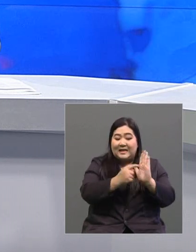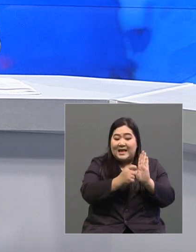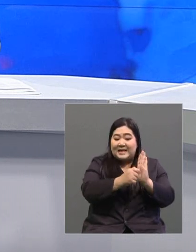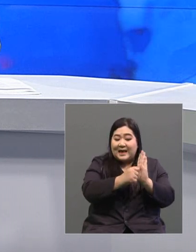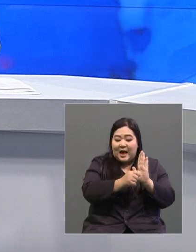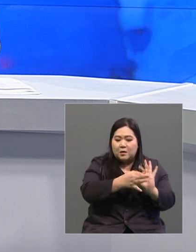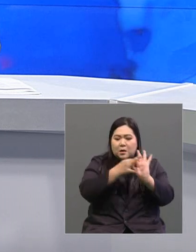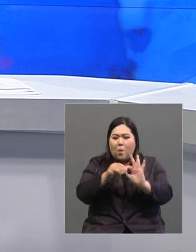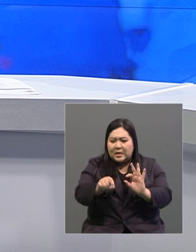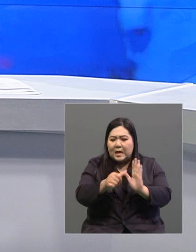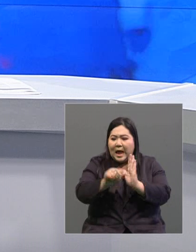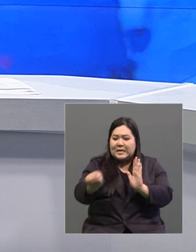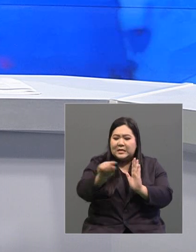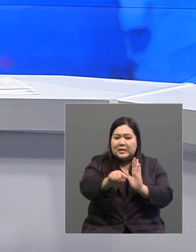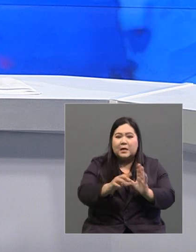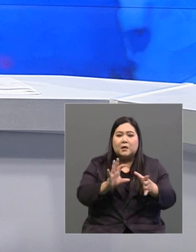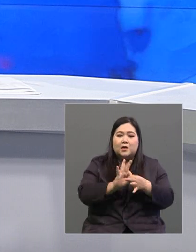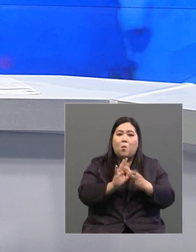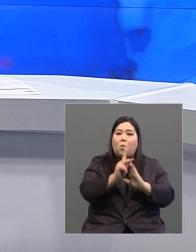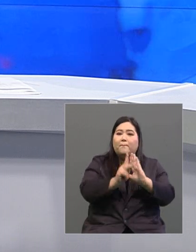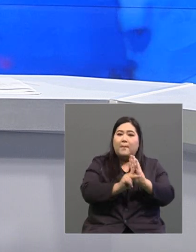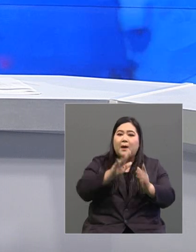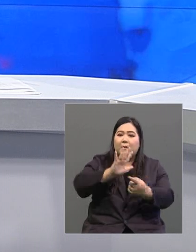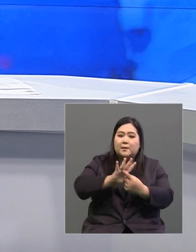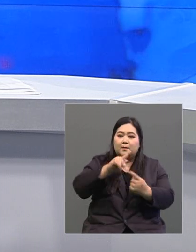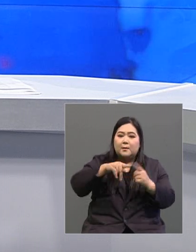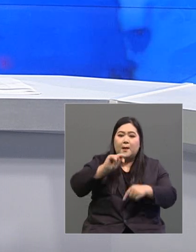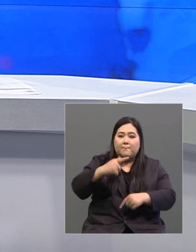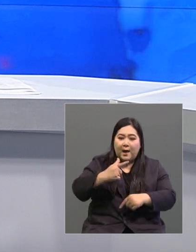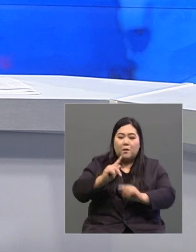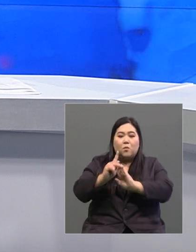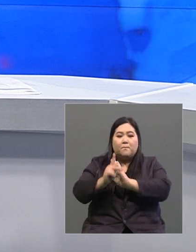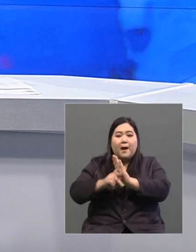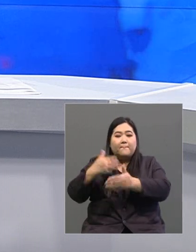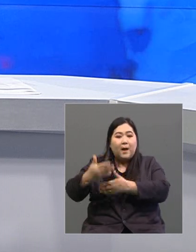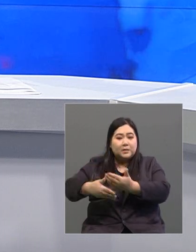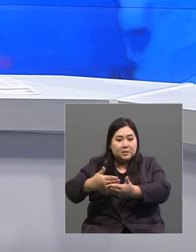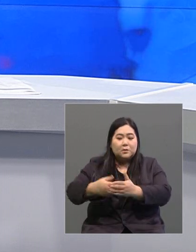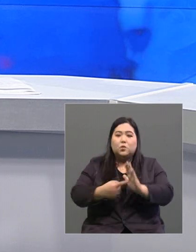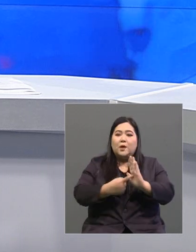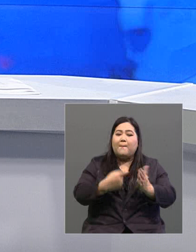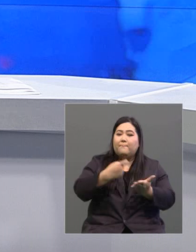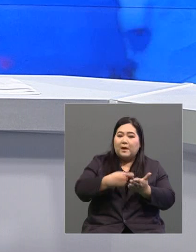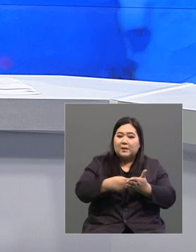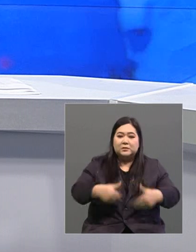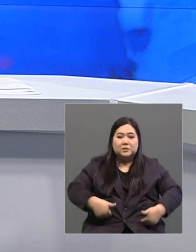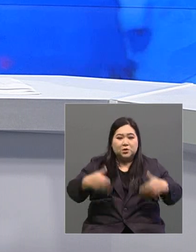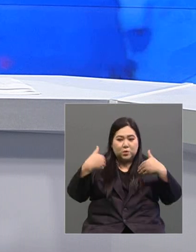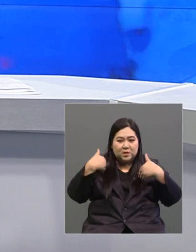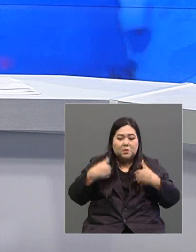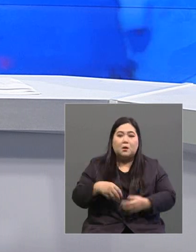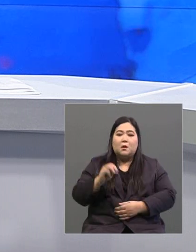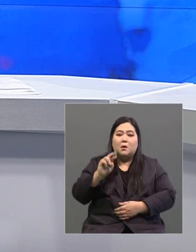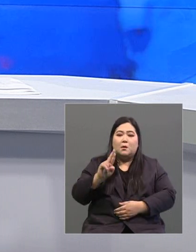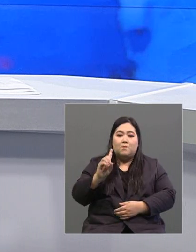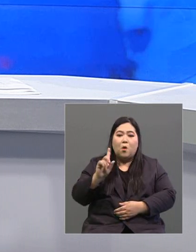เพ่งและพาณิชย์นะคะใช่คือแพ่งและพาณิชย์น่ะมันมีในส่วนของอย่างมรดกค่ะอย่างประกันชีวิตอะไรอย่างเงี้ยทำ